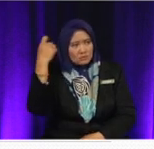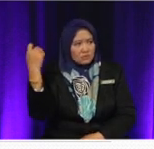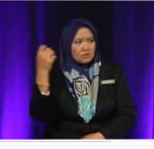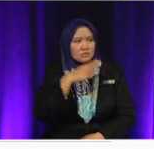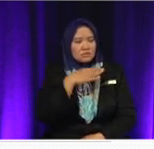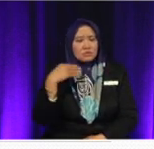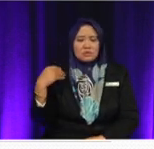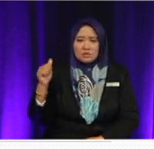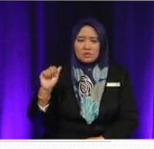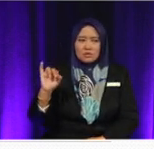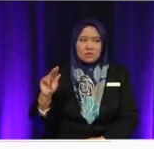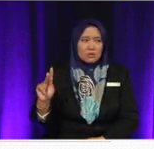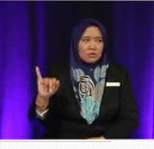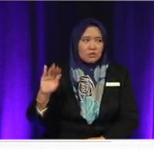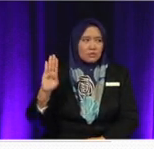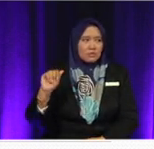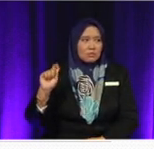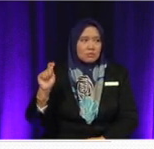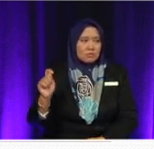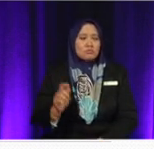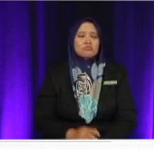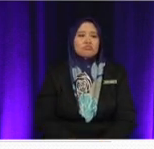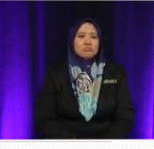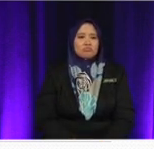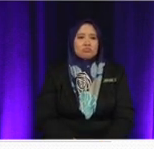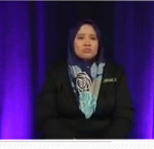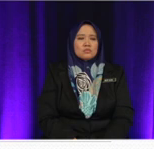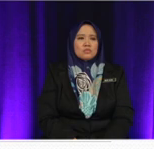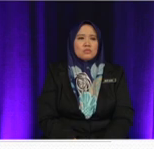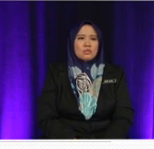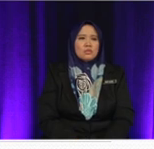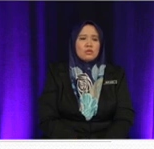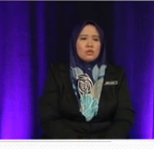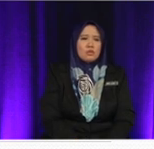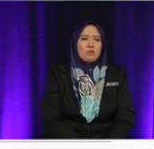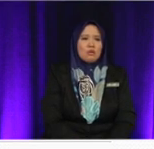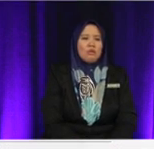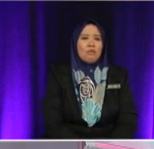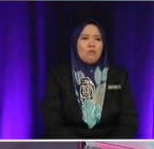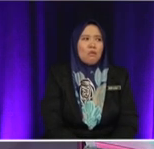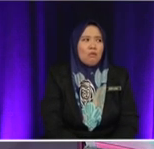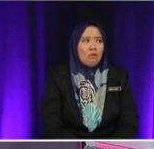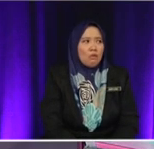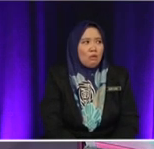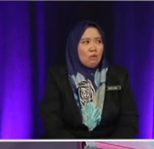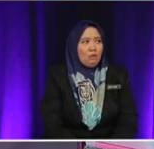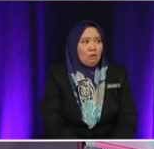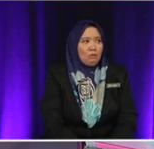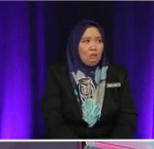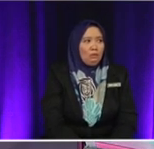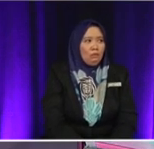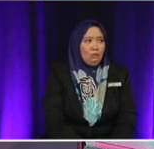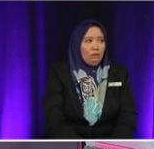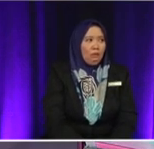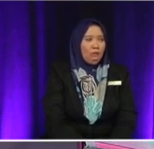dan hipotesis seperti yang diterangkan oleh Azim tadi. Lupa Azim, kena terangkan juga selepas ini adalah kemahiran membuat keputusan